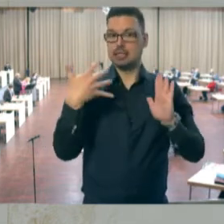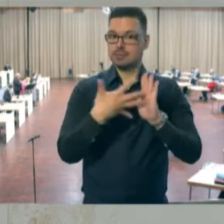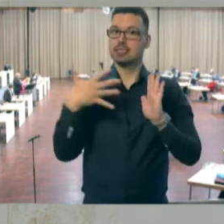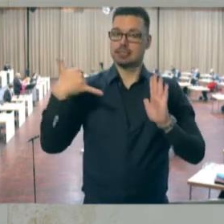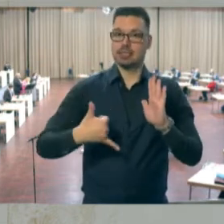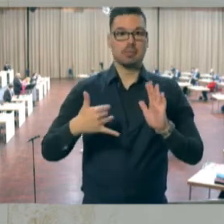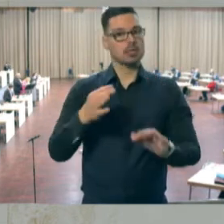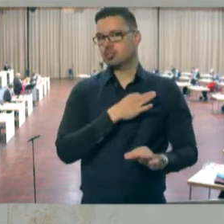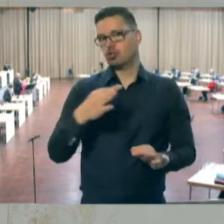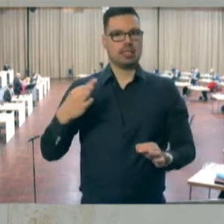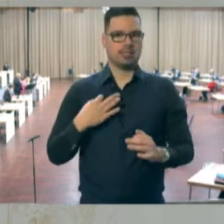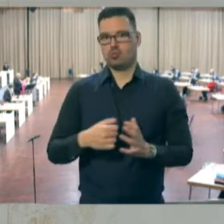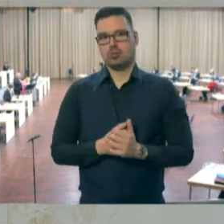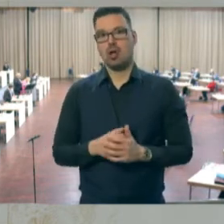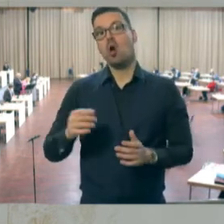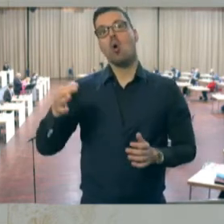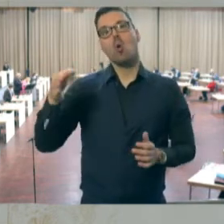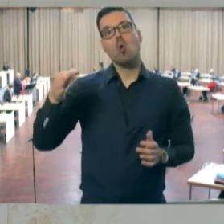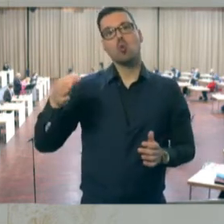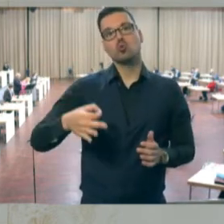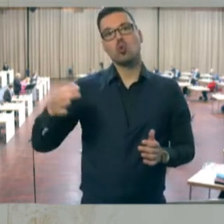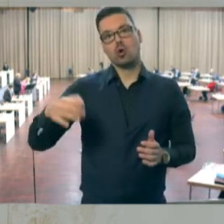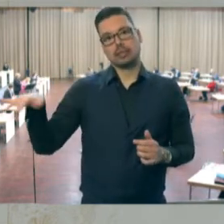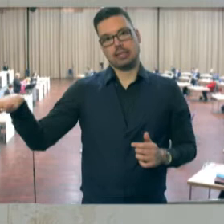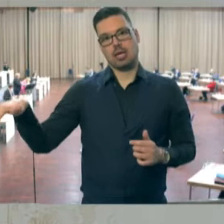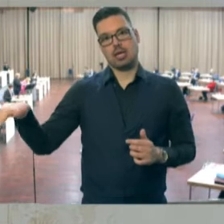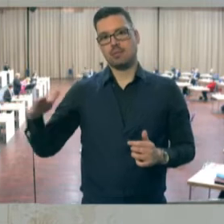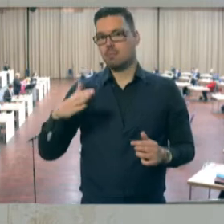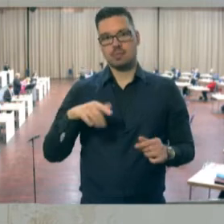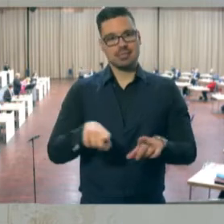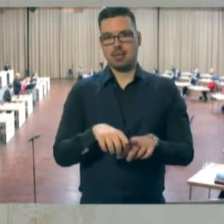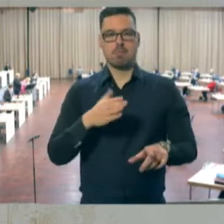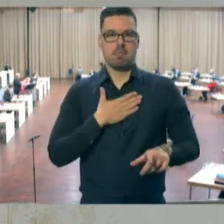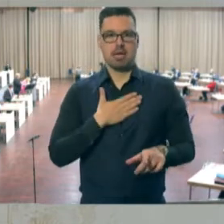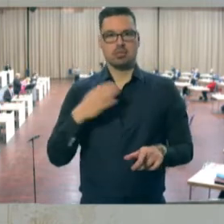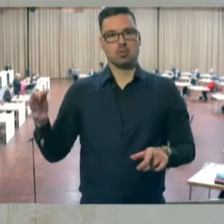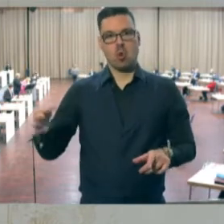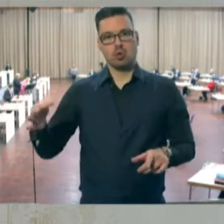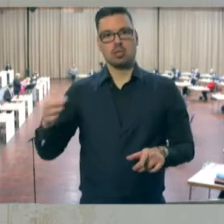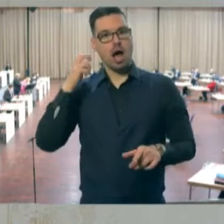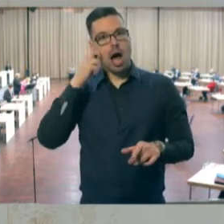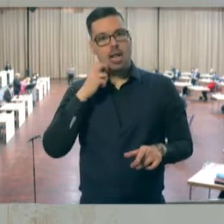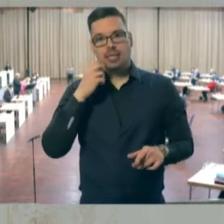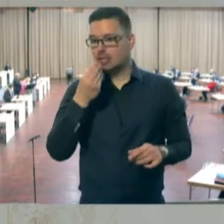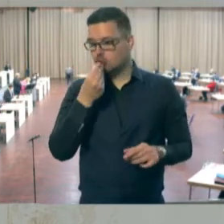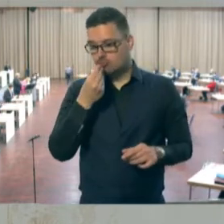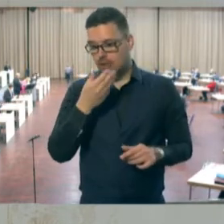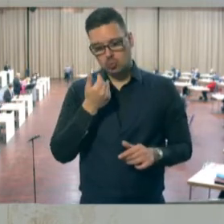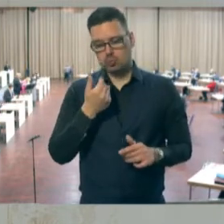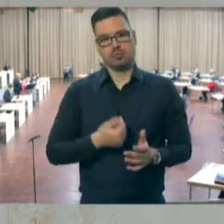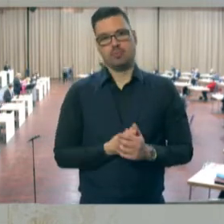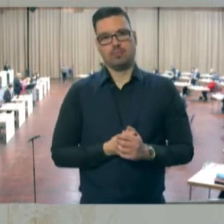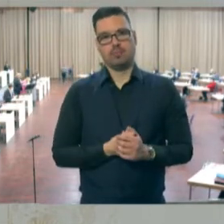diese Familie nicht. Auch die Tochter, die im Alter ist wie meine Tochter, leidet noch sehr darunter. Sie hat noch keinen Geschmack, sie leidet